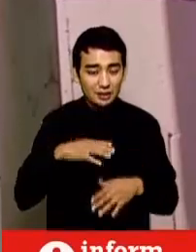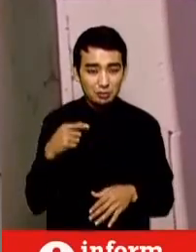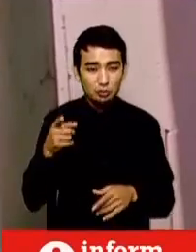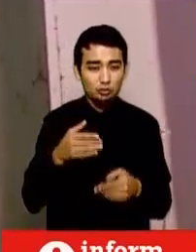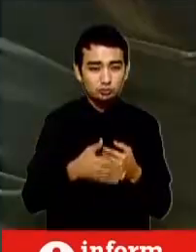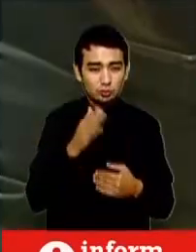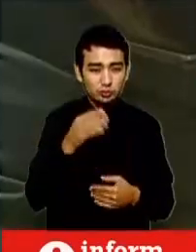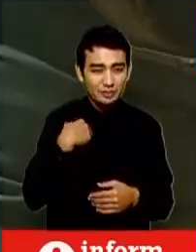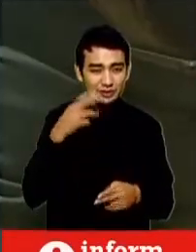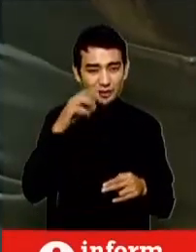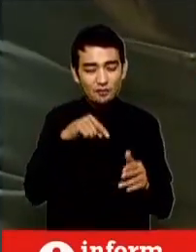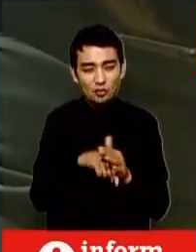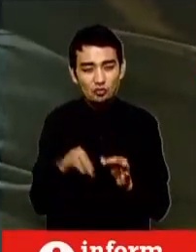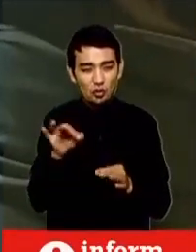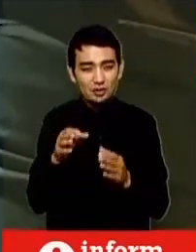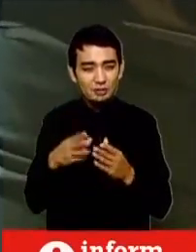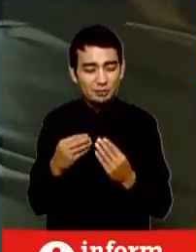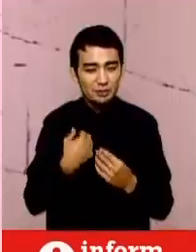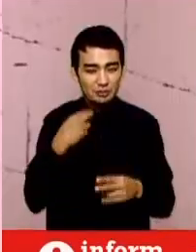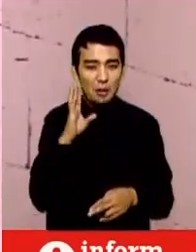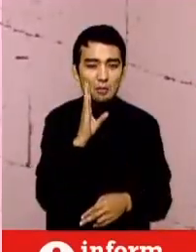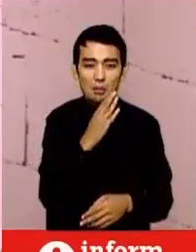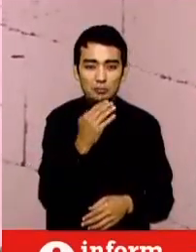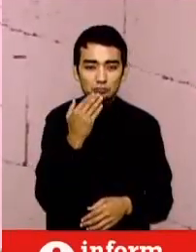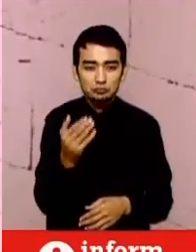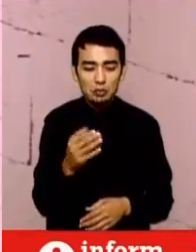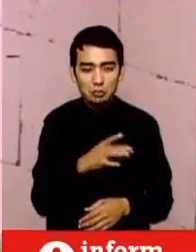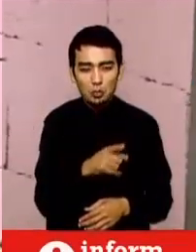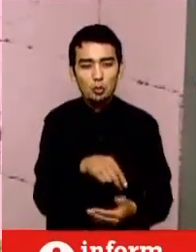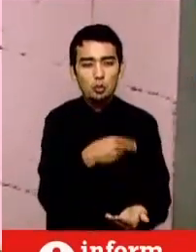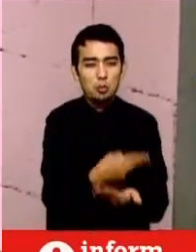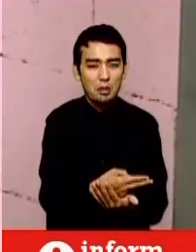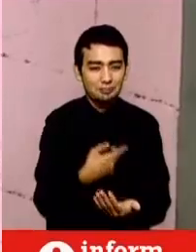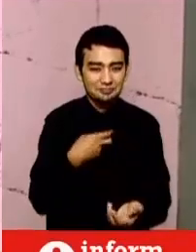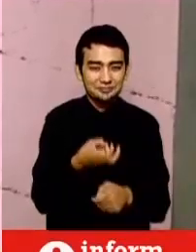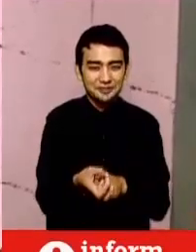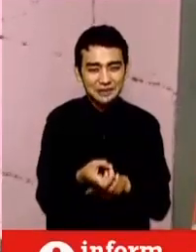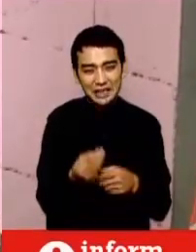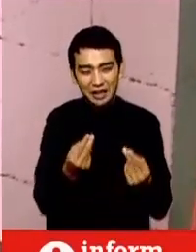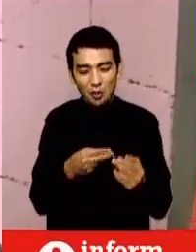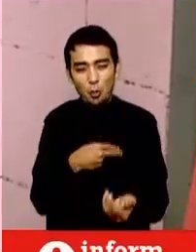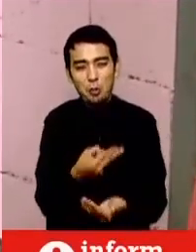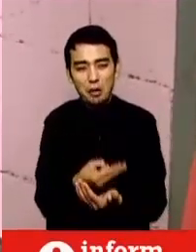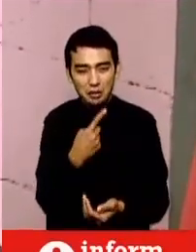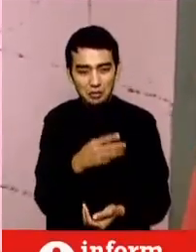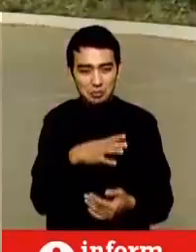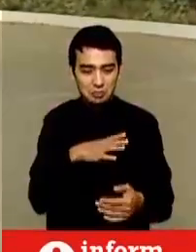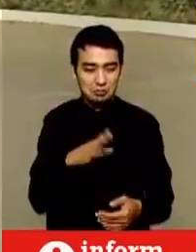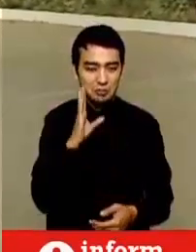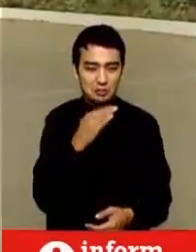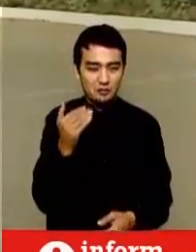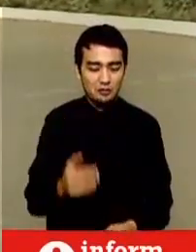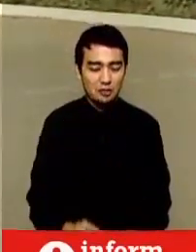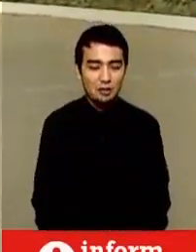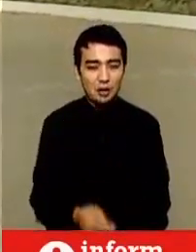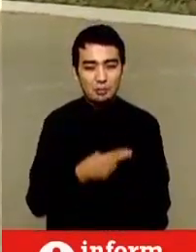Ішкі жағын білмейміз ғой біз мысалы. Мамасын сұрағанда мамасы айтты, бұл құлап қалған біз горкадан деді. Горкадан құлап қалдық деп сөйлеп айтқан бізге. Ал